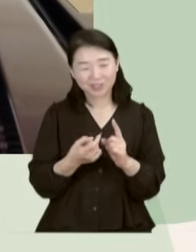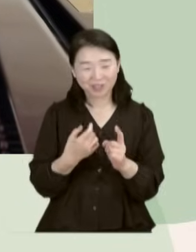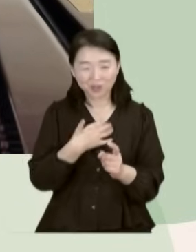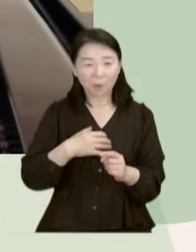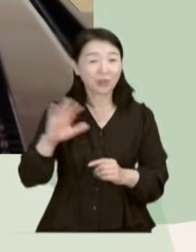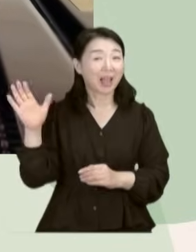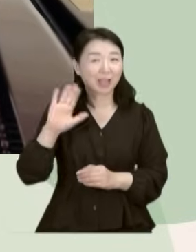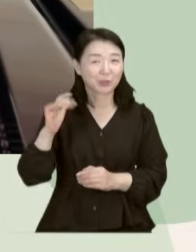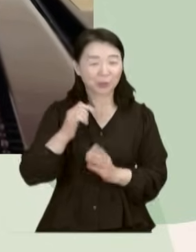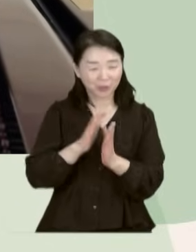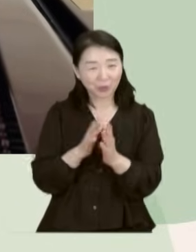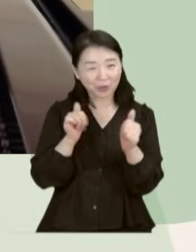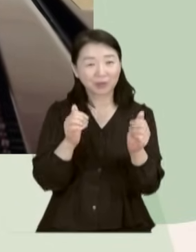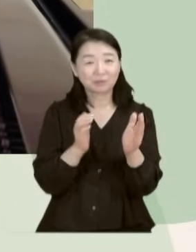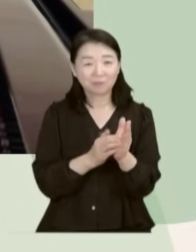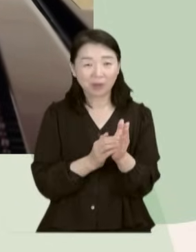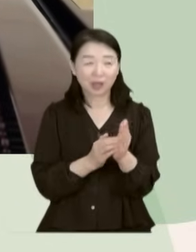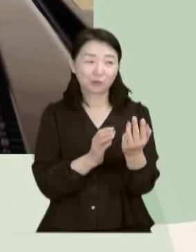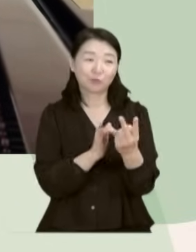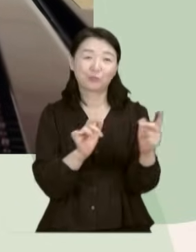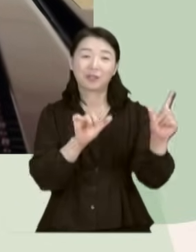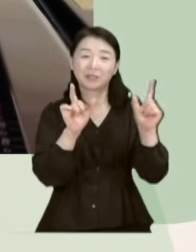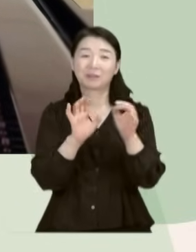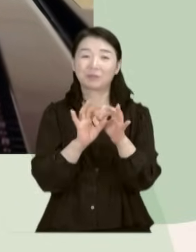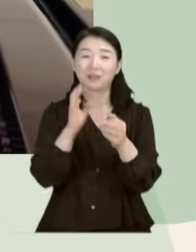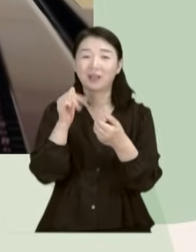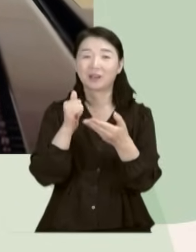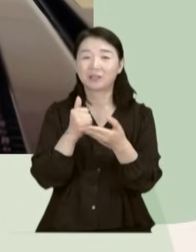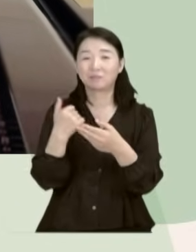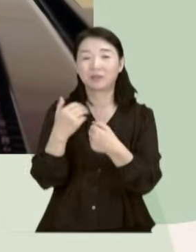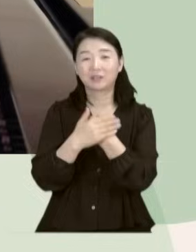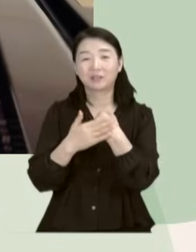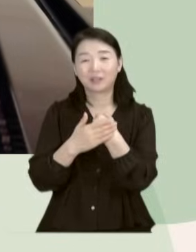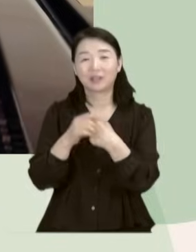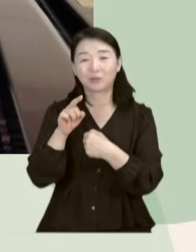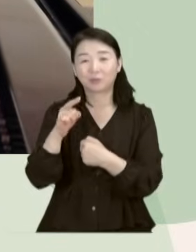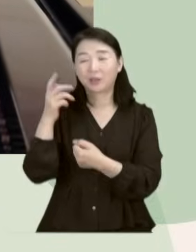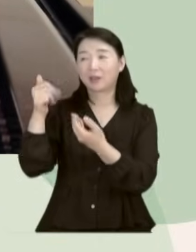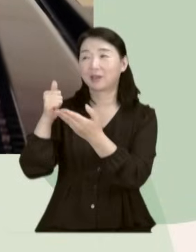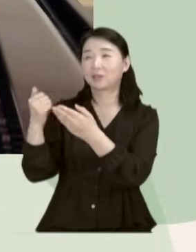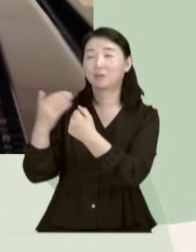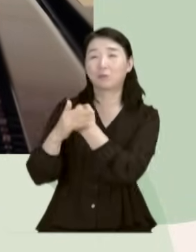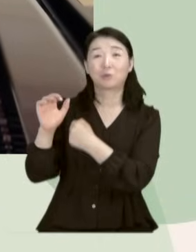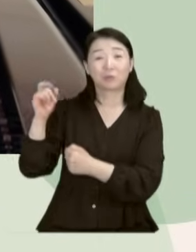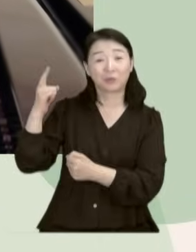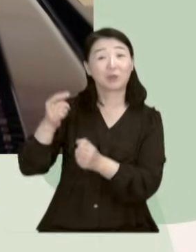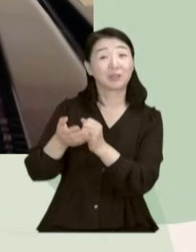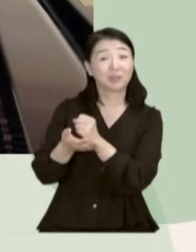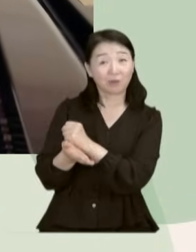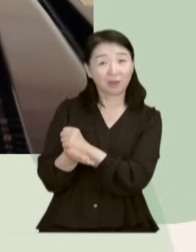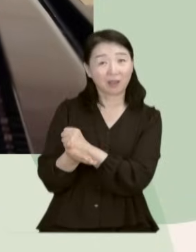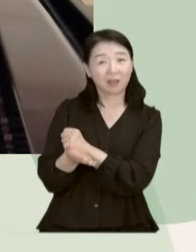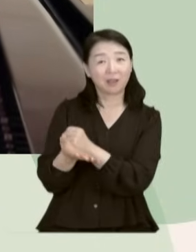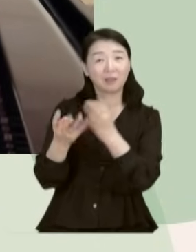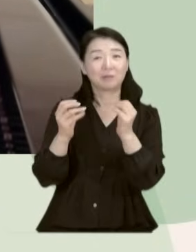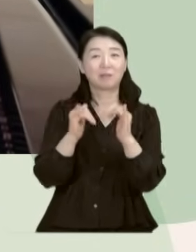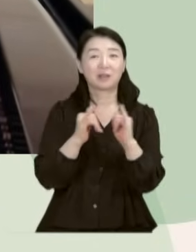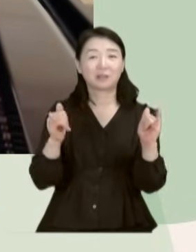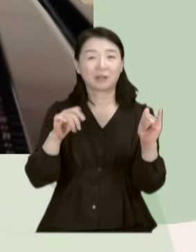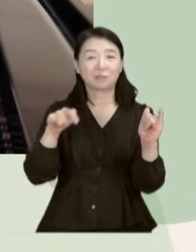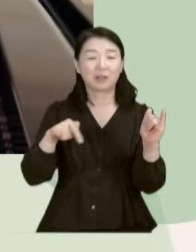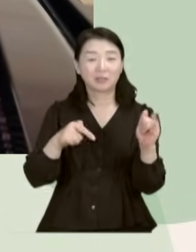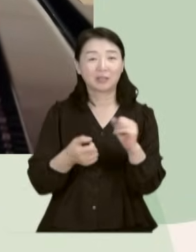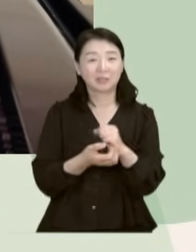있어 오히려이 일을 통해서 두 분의 삶을 통해서 더 많은 하나님의 은혜와 또 그분으로 말미암는 영향력들이